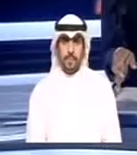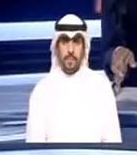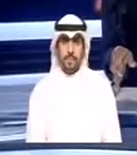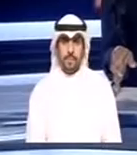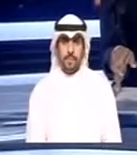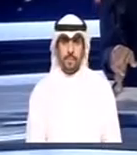ام